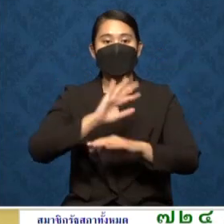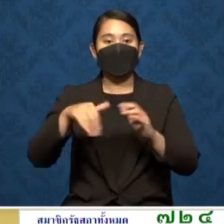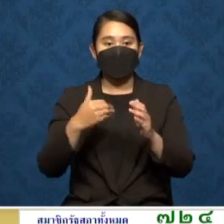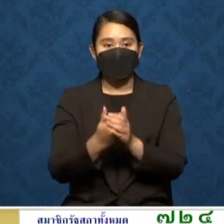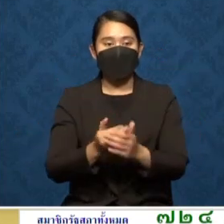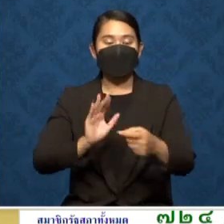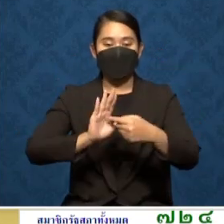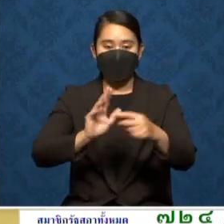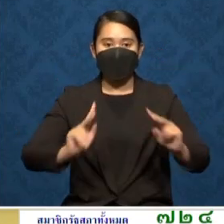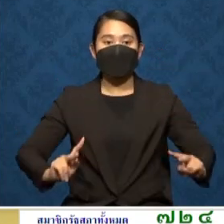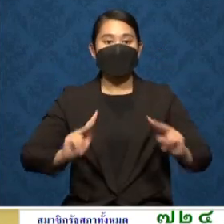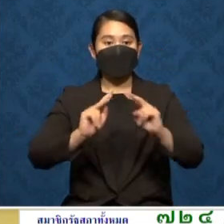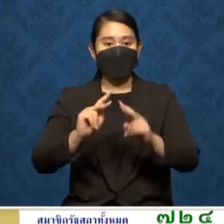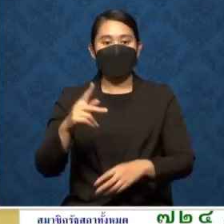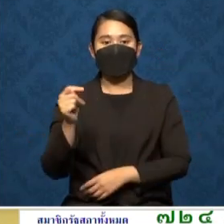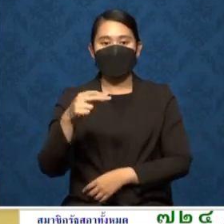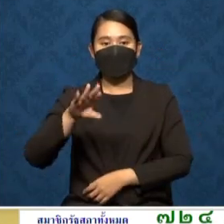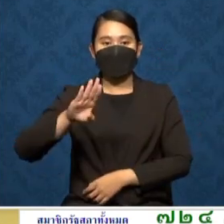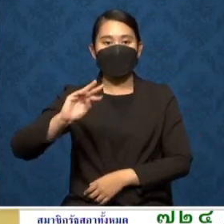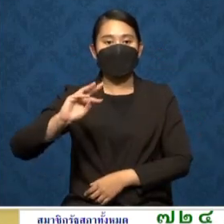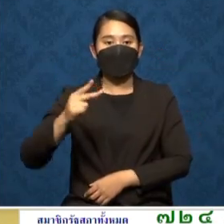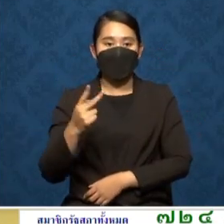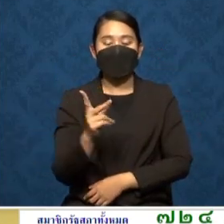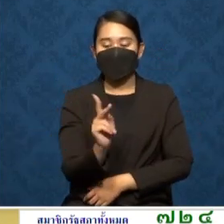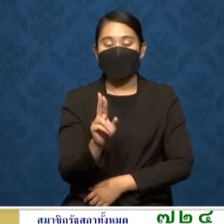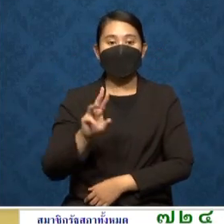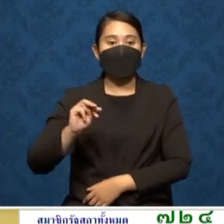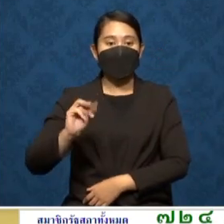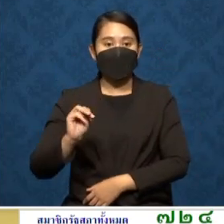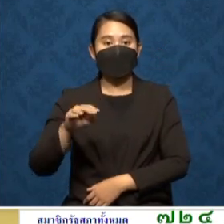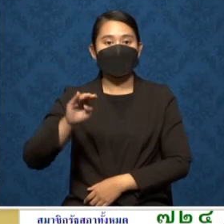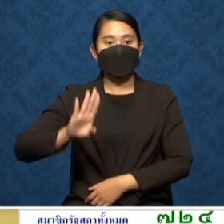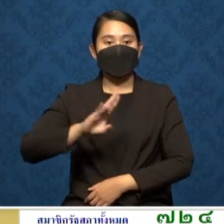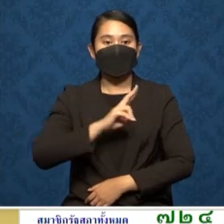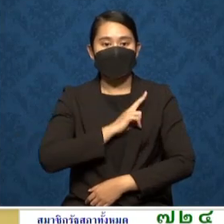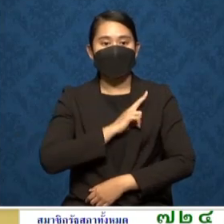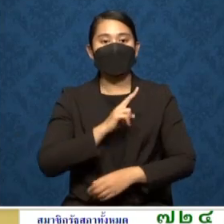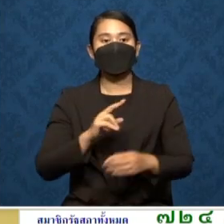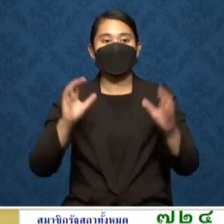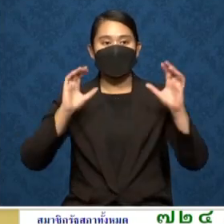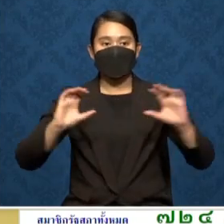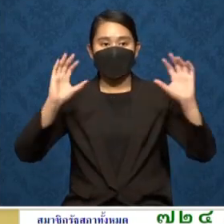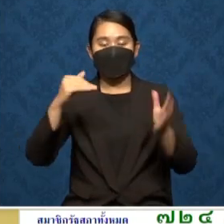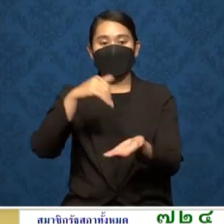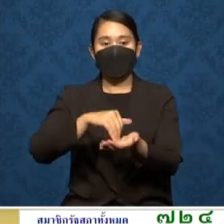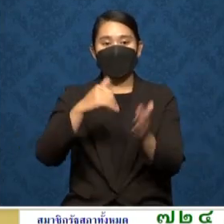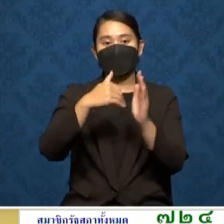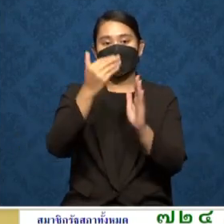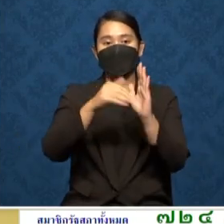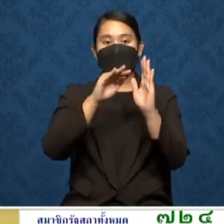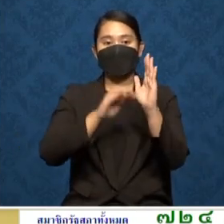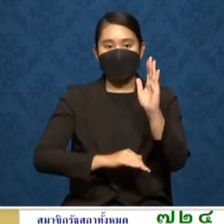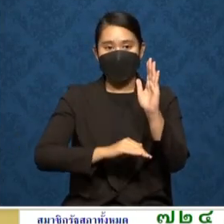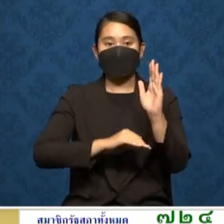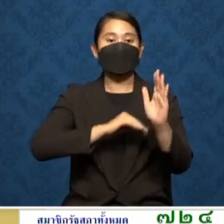จะเป็นกระทรวงทบวงกรมเป็นรัฐวิสาหกิจเป็นองค์การมหาชน เป็นราชการส่วนกลางส่วนภูมิภาคหรือส่วน